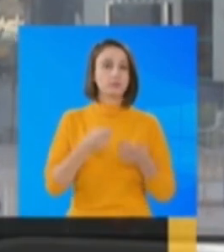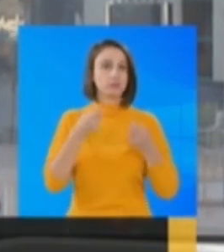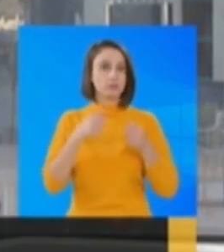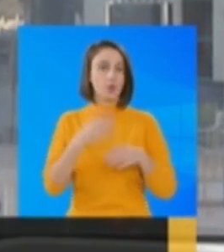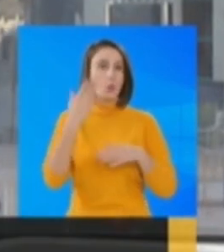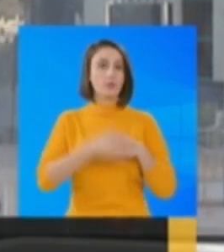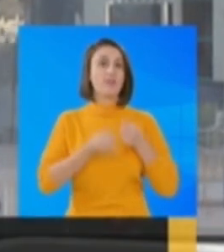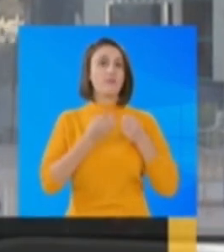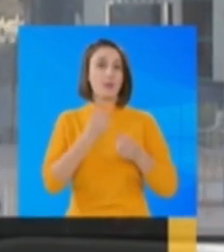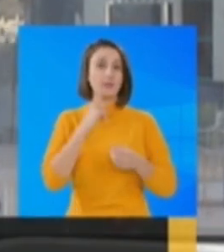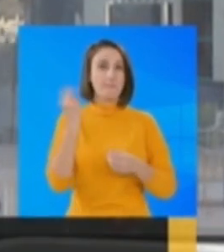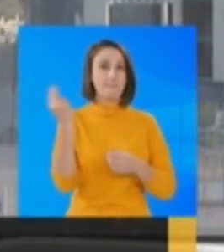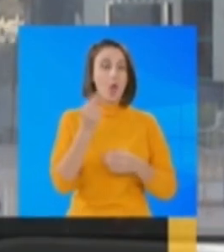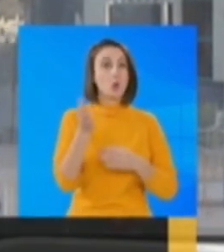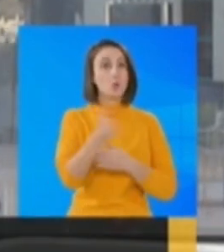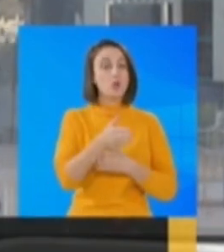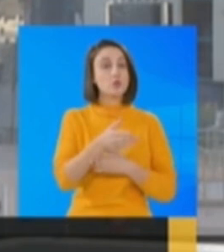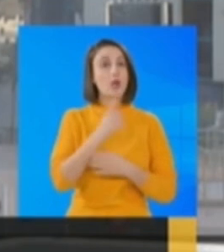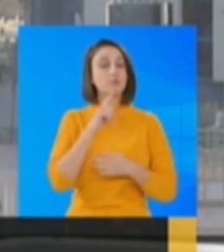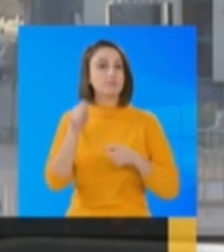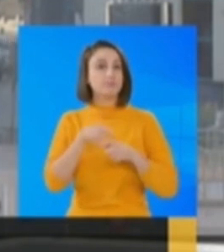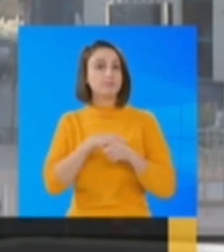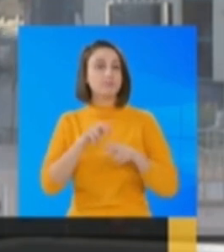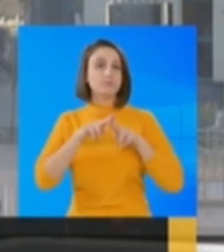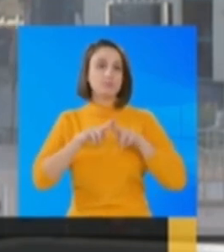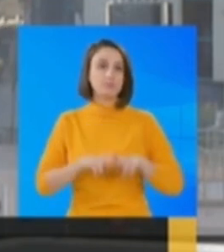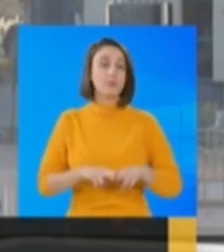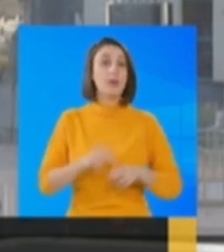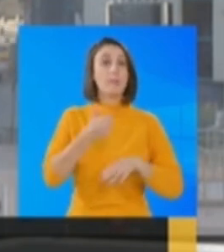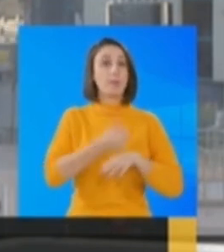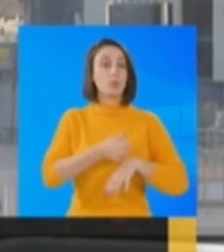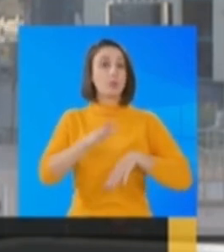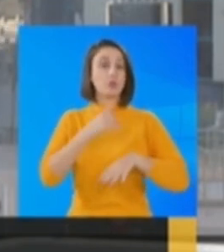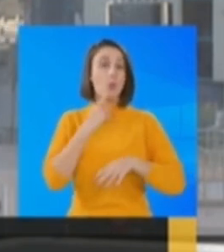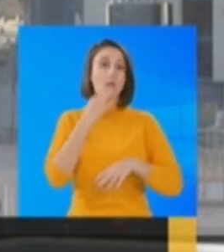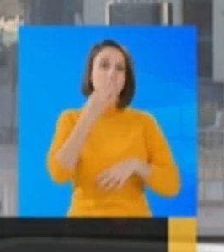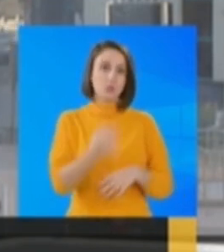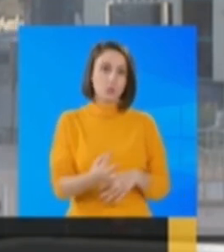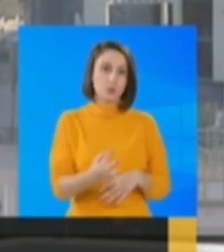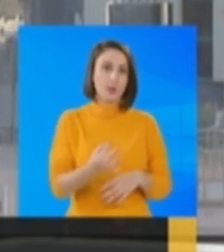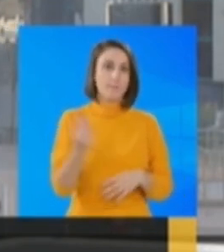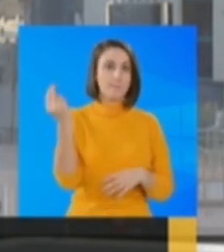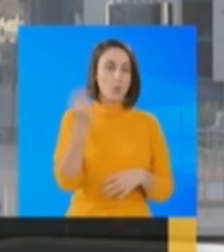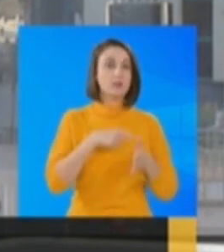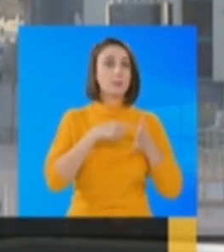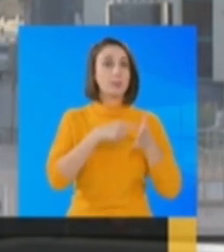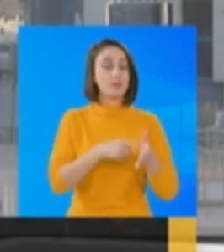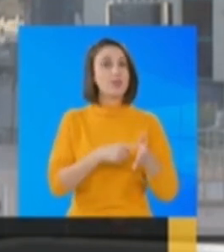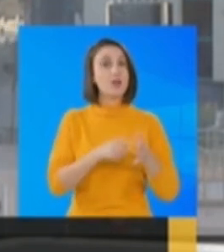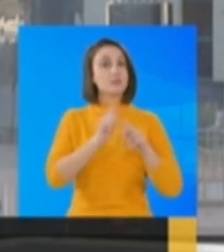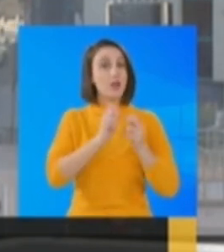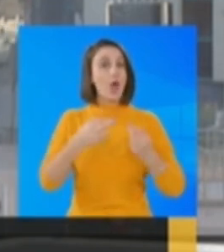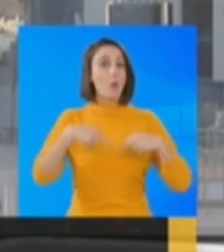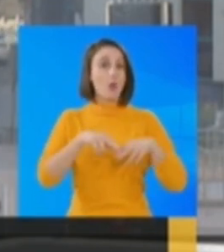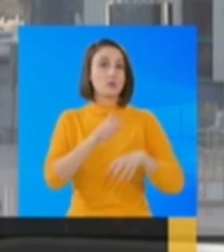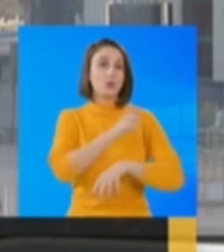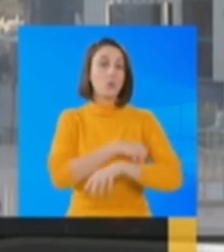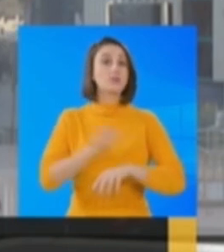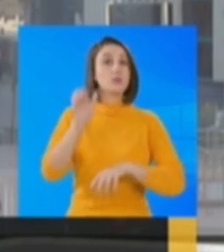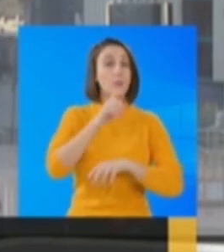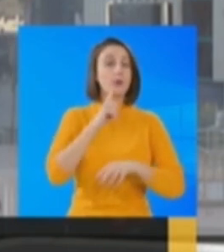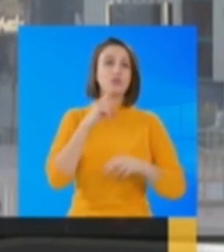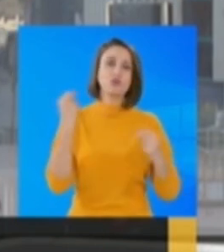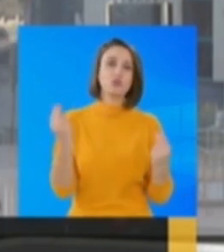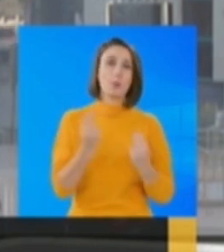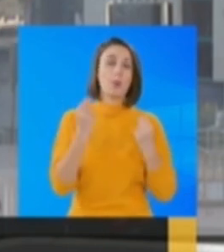Guvernul a pus la punct ultimele detalii din Planul Național de Redresare și Reziliență. Premierul Florin Câțu susține că proiectul prezentat de țara noastră